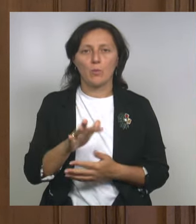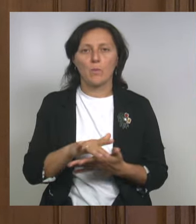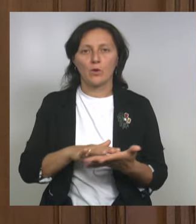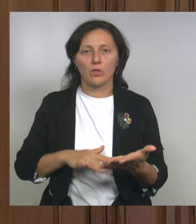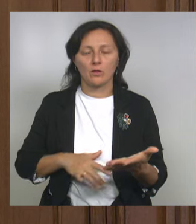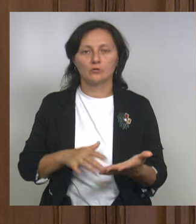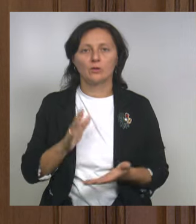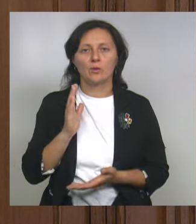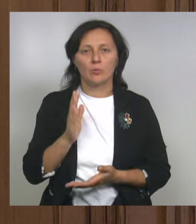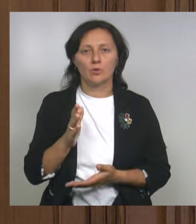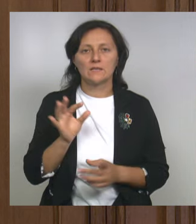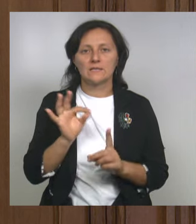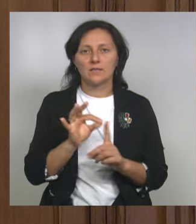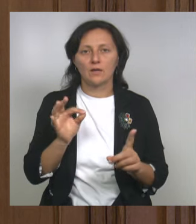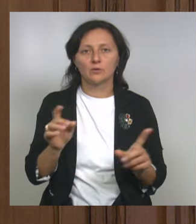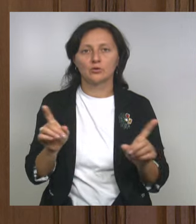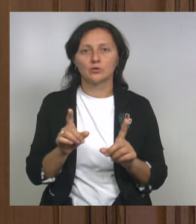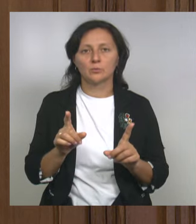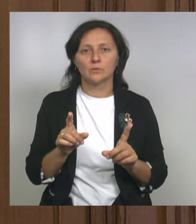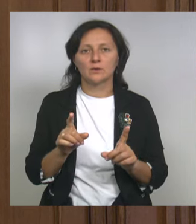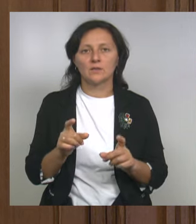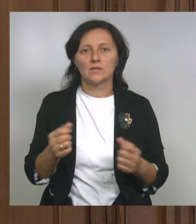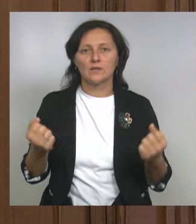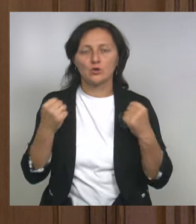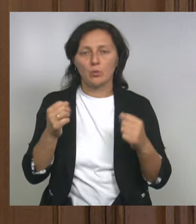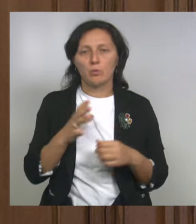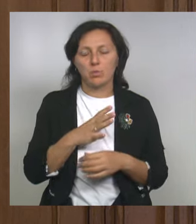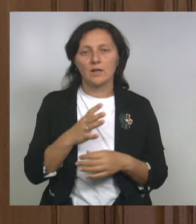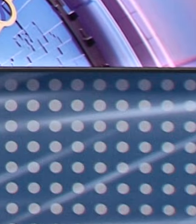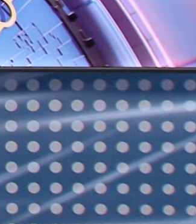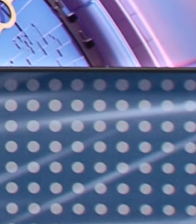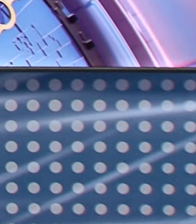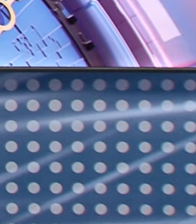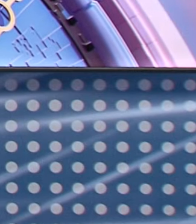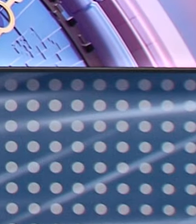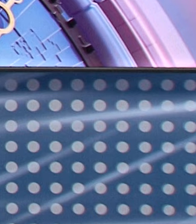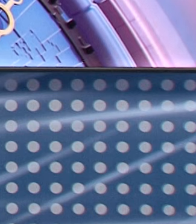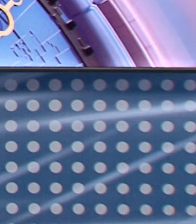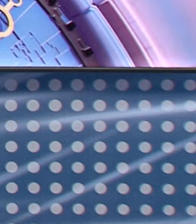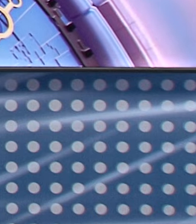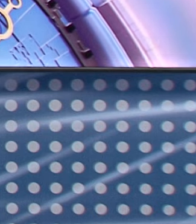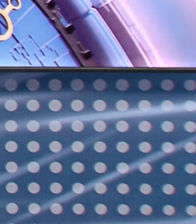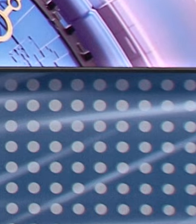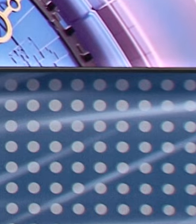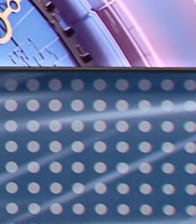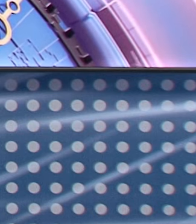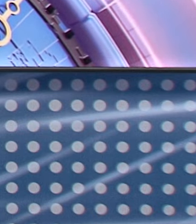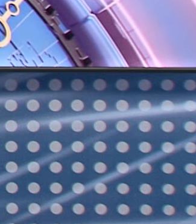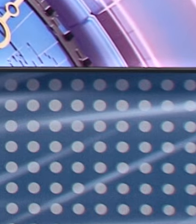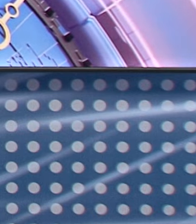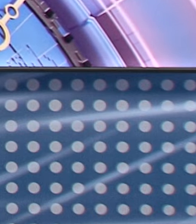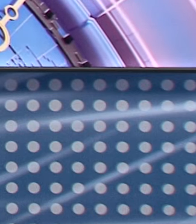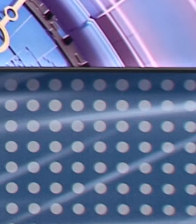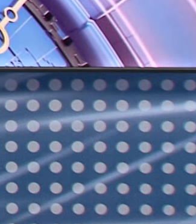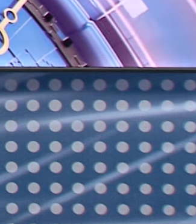будем нацелены на то, чтобы спорт стал доступен для населения. Напомним, в начале июня о добровольном досрочном уходе